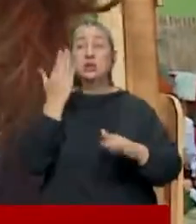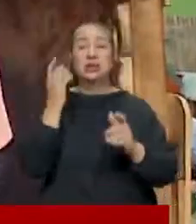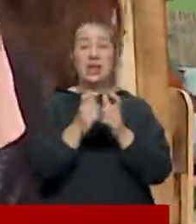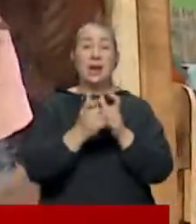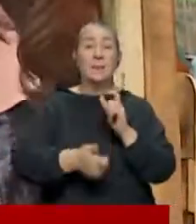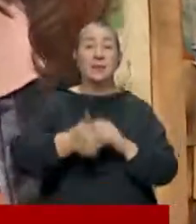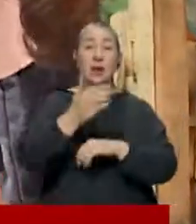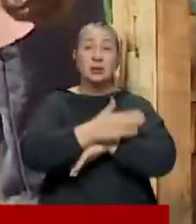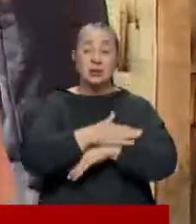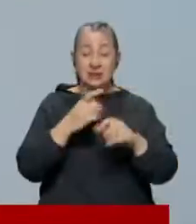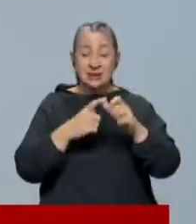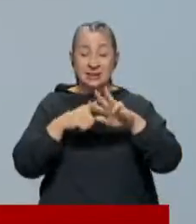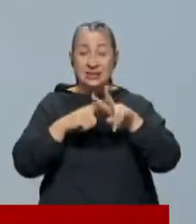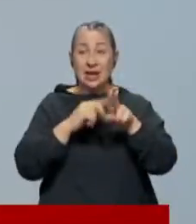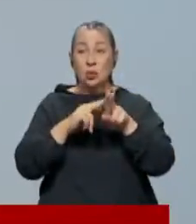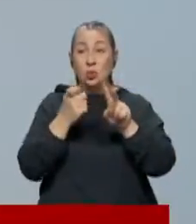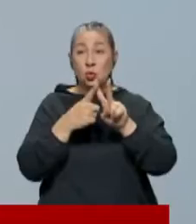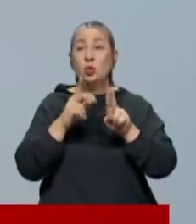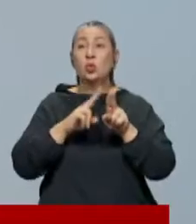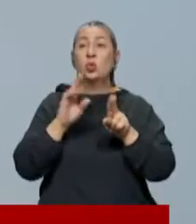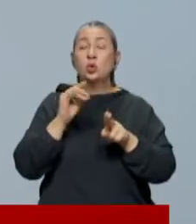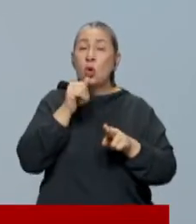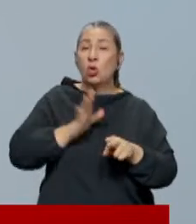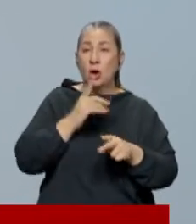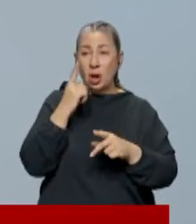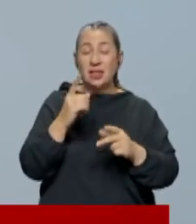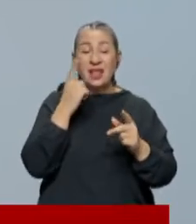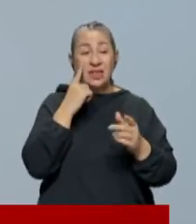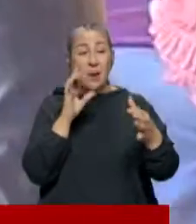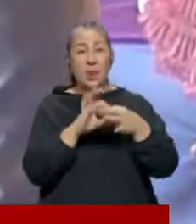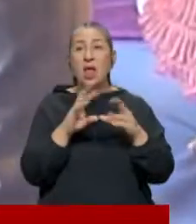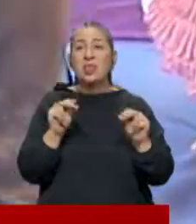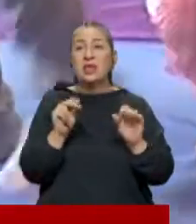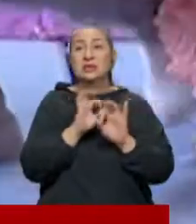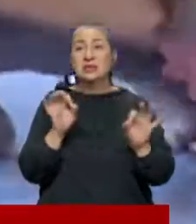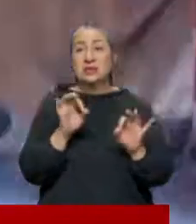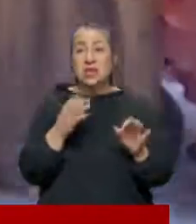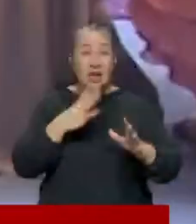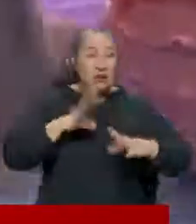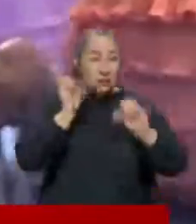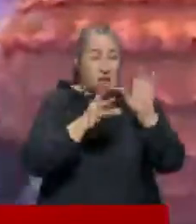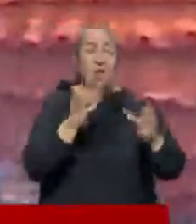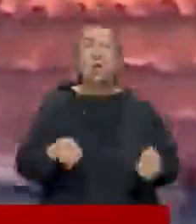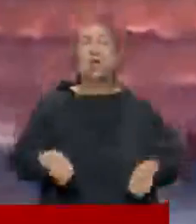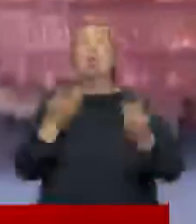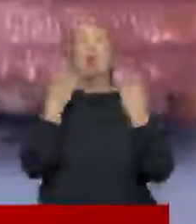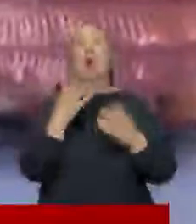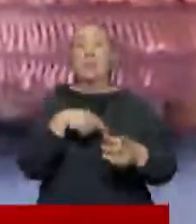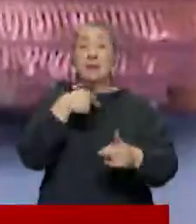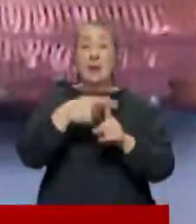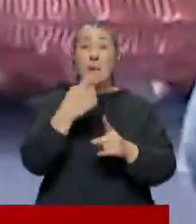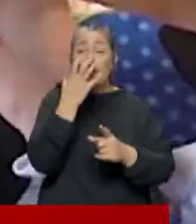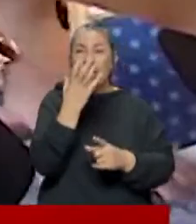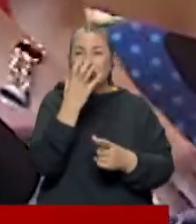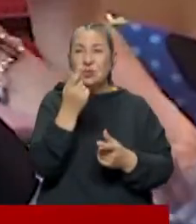Derneği Başkan Yardımcısı Seyhun Kurtoğlu'na göre devlete bağlı kreş sayıları ise yetersiz, talebi karşılamıyor. Bir diğer alternatif olan